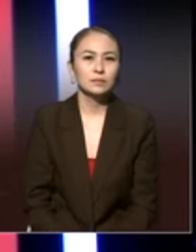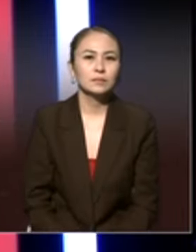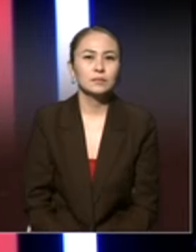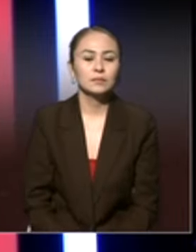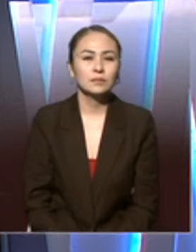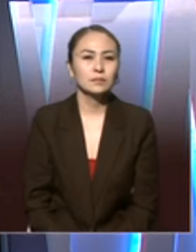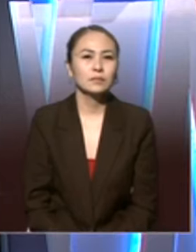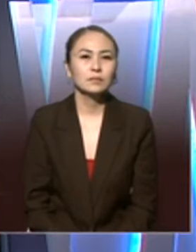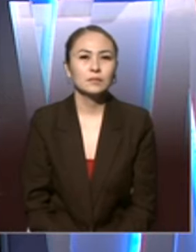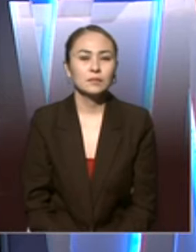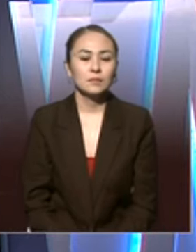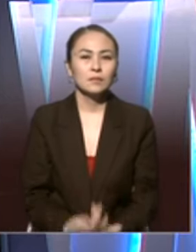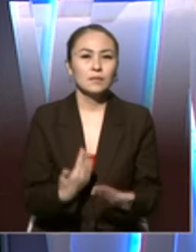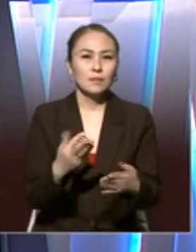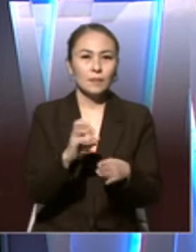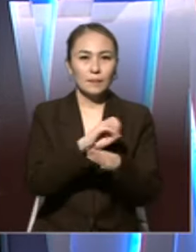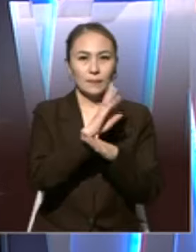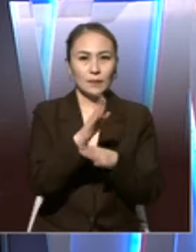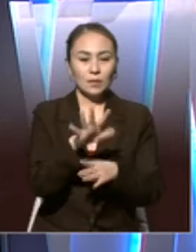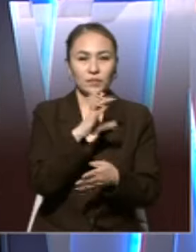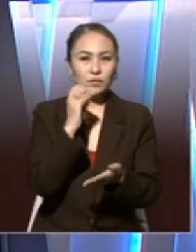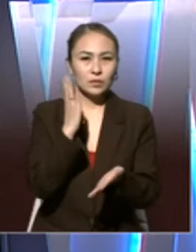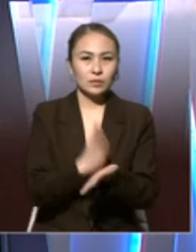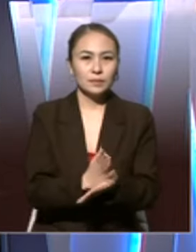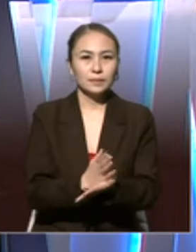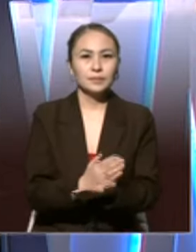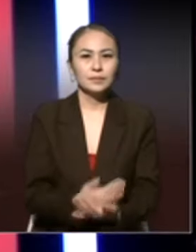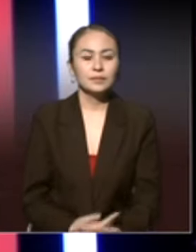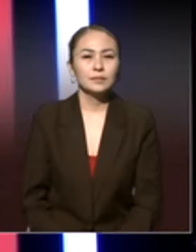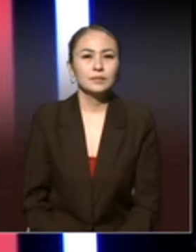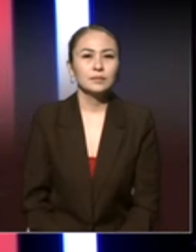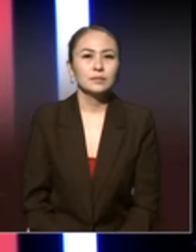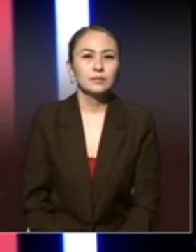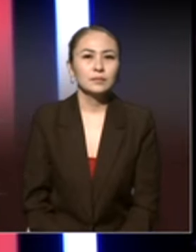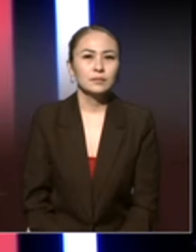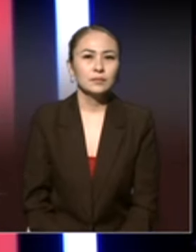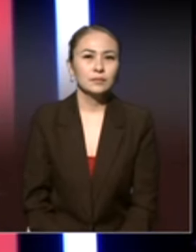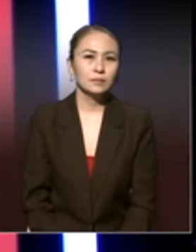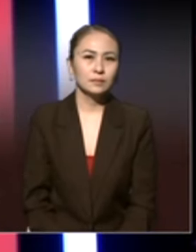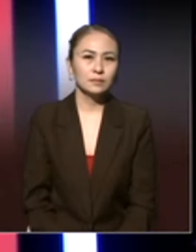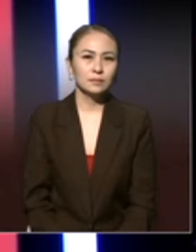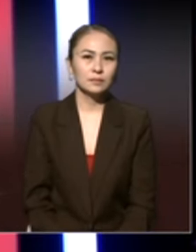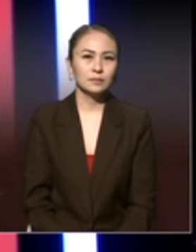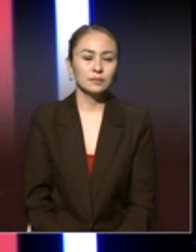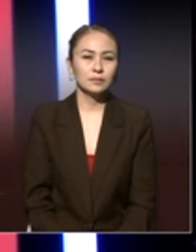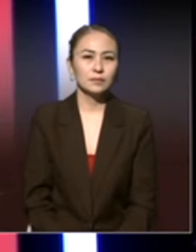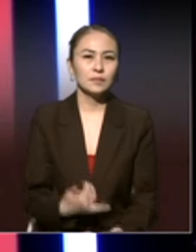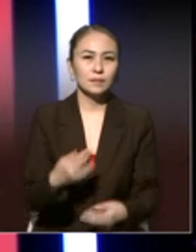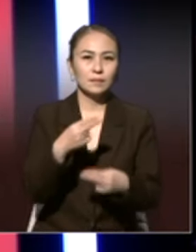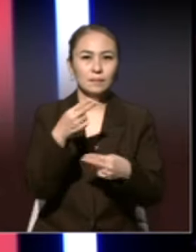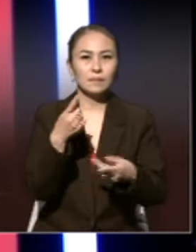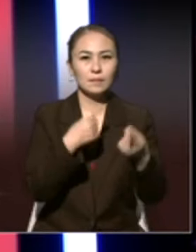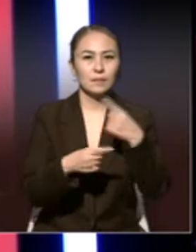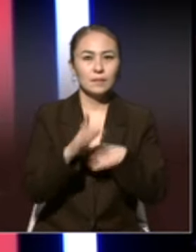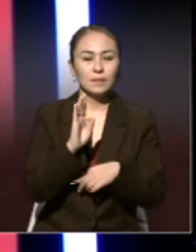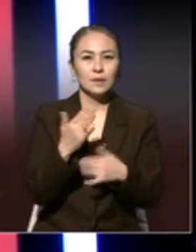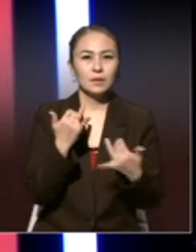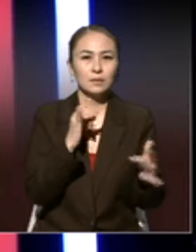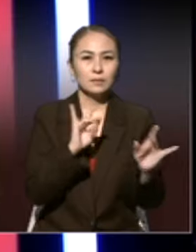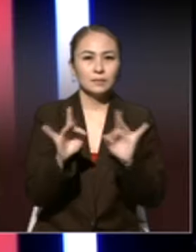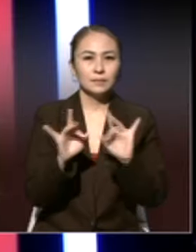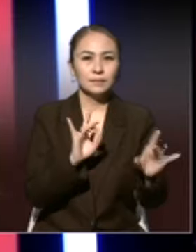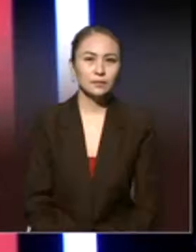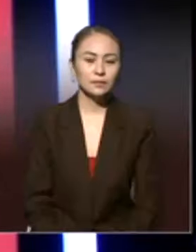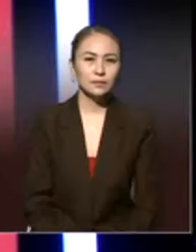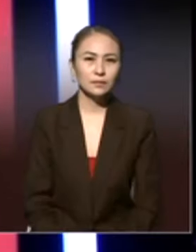Өйткені барлығы жабдықтар бізде бар. Бар. Керемет. Жақсы. Жақсы. Онда біз қазір осы тақырыпқа қайтадан ораламыз, өйткені бізде қазір